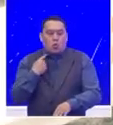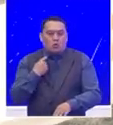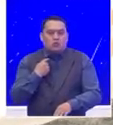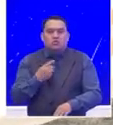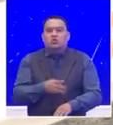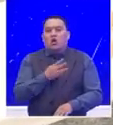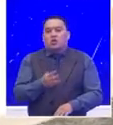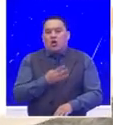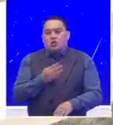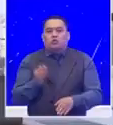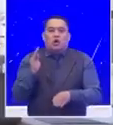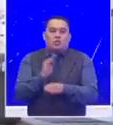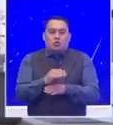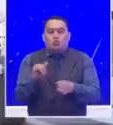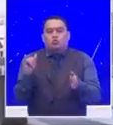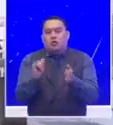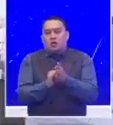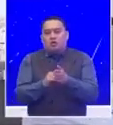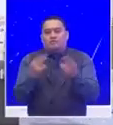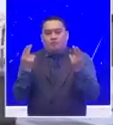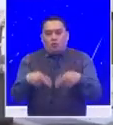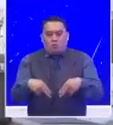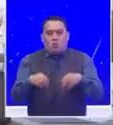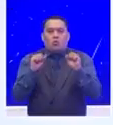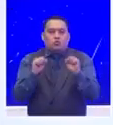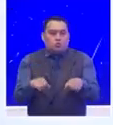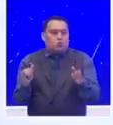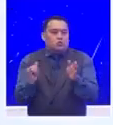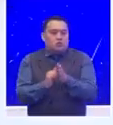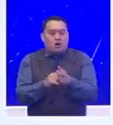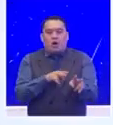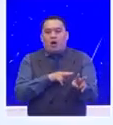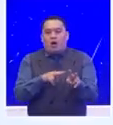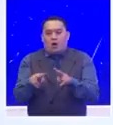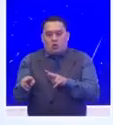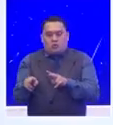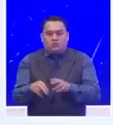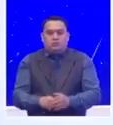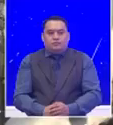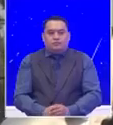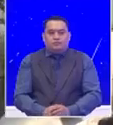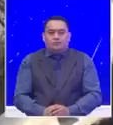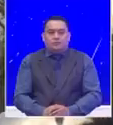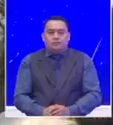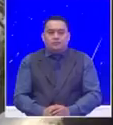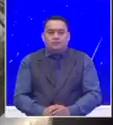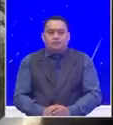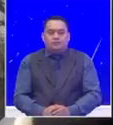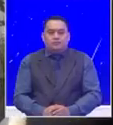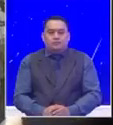желанию жильцов можно дополнительно установить шлагбаумы. Таким образом, будет установлен контроль и за въезжающим транспортом. Облыс